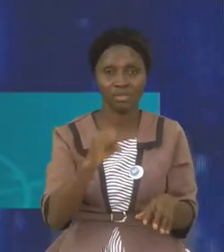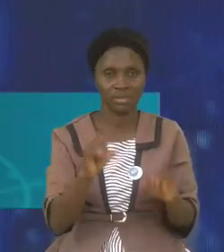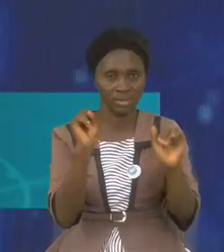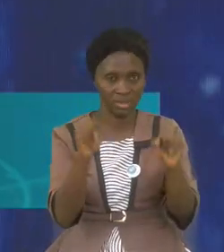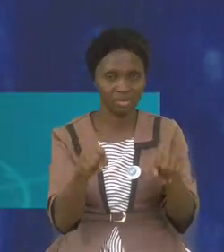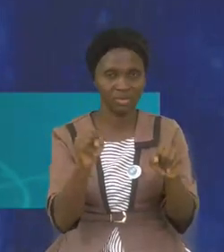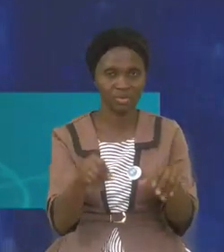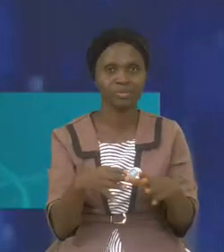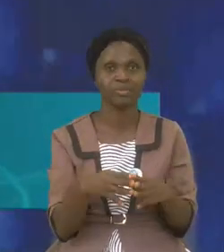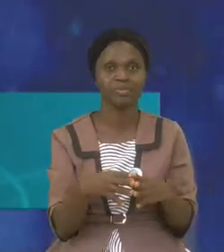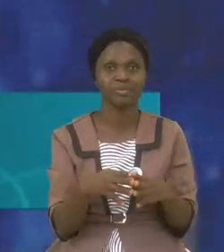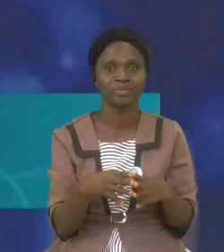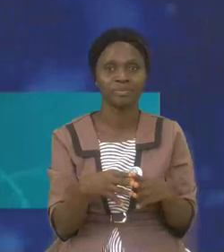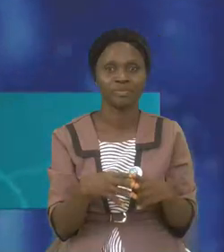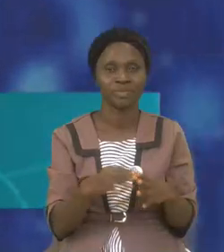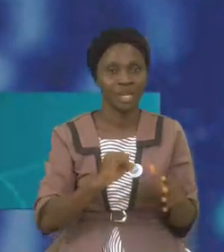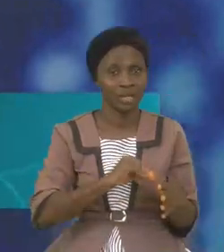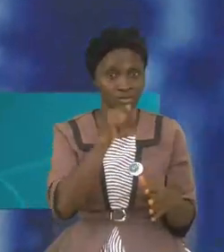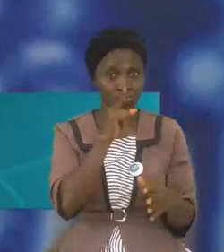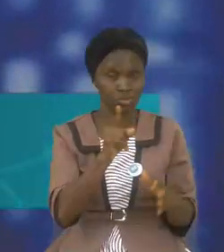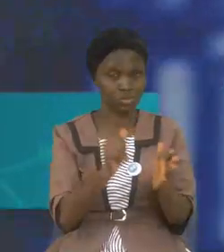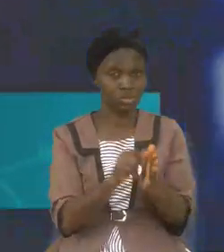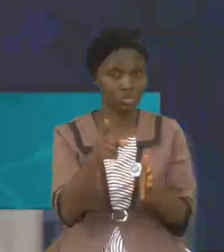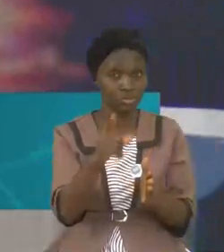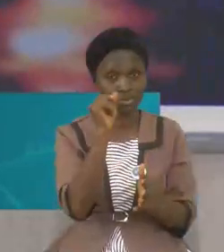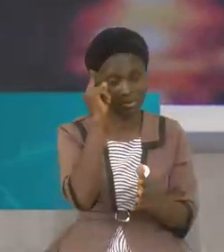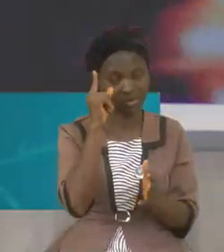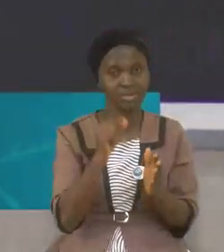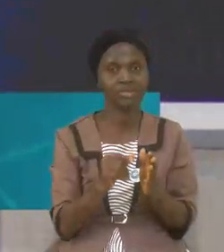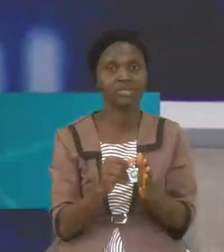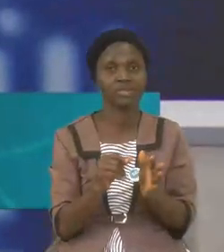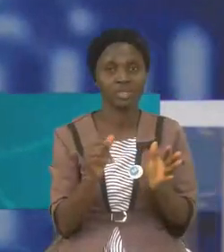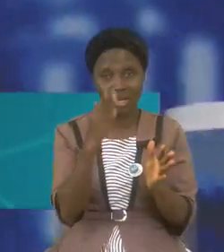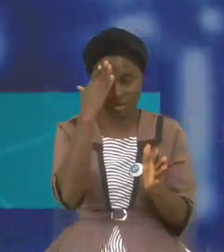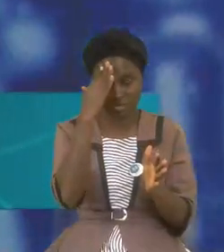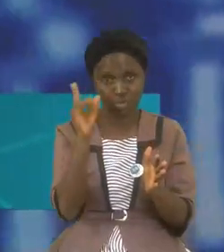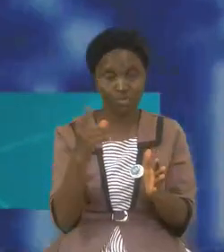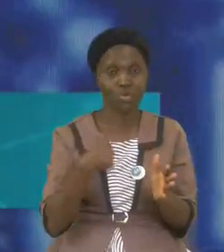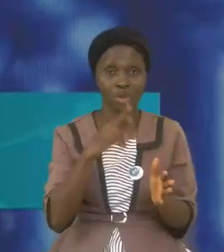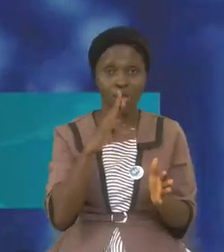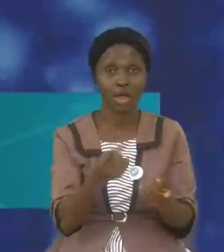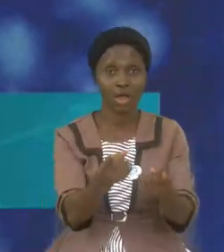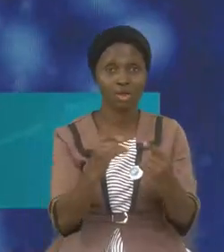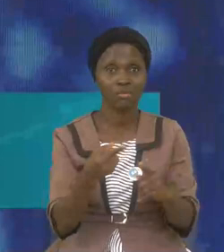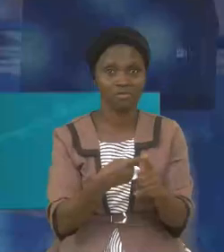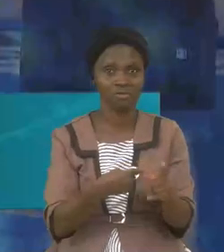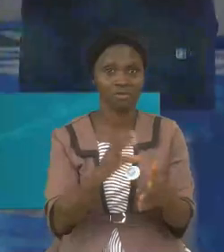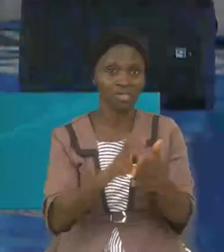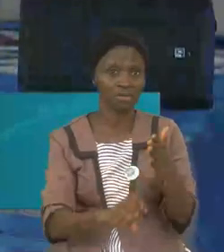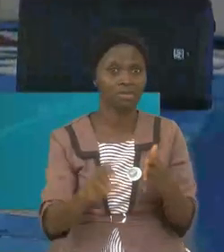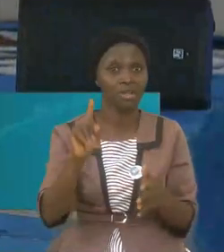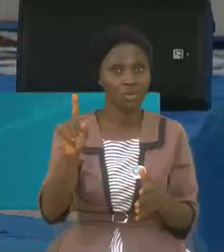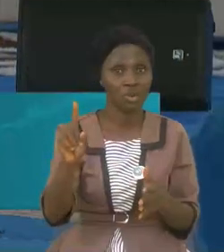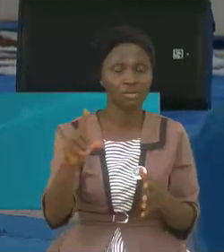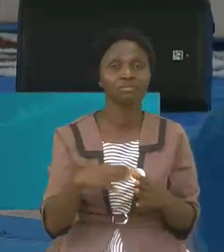est capable. Je suis sûr que vous comprenez. Et vous savez d'où nous sommes venus,